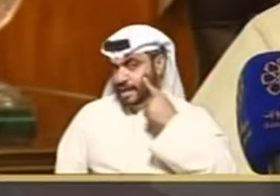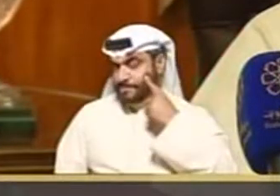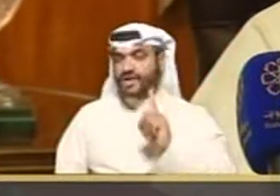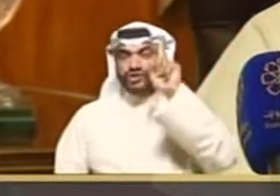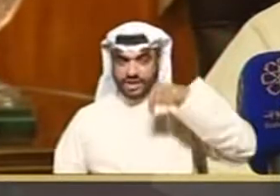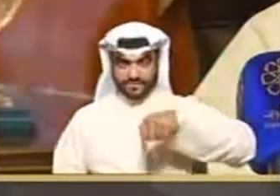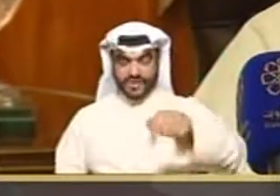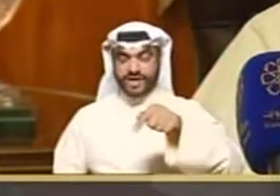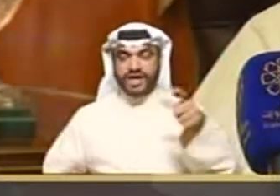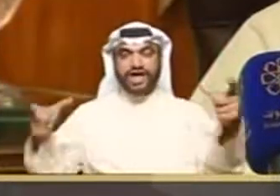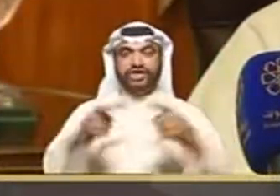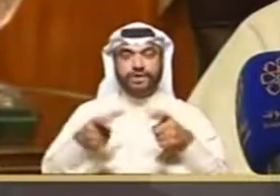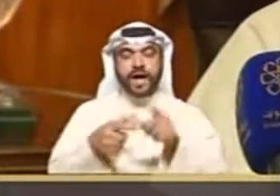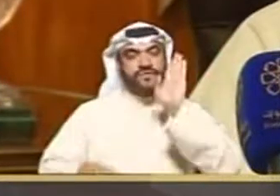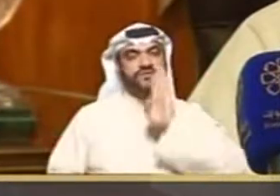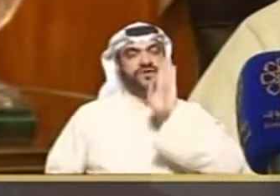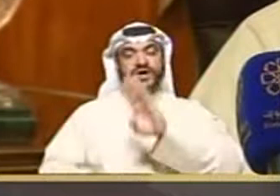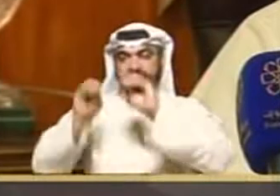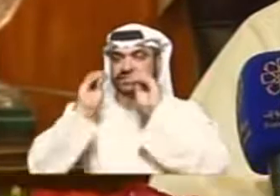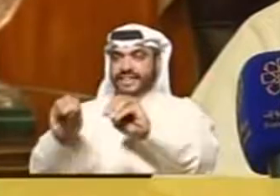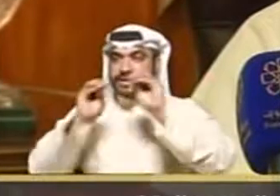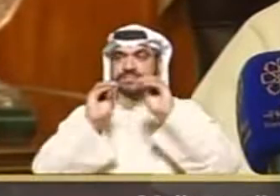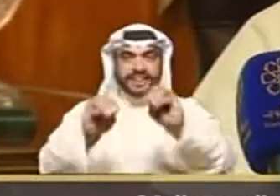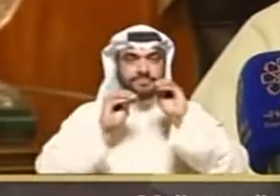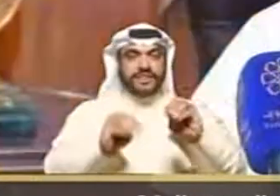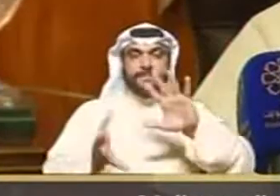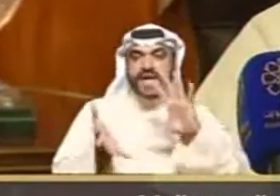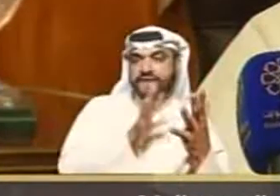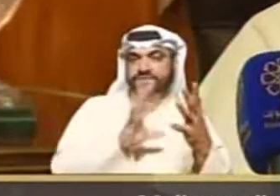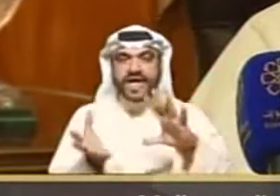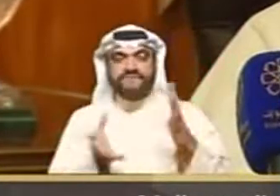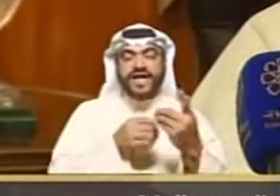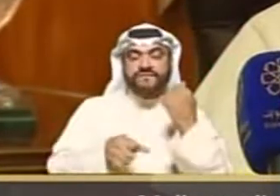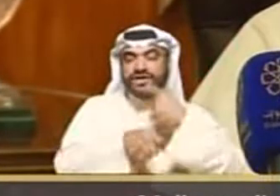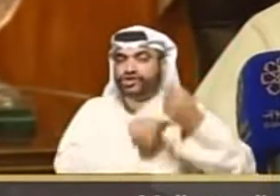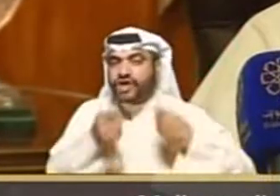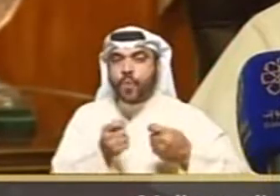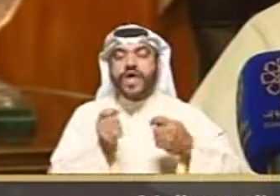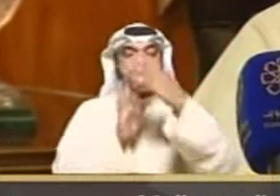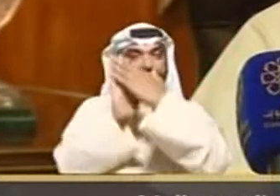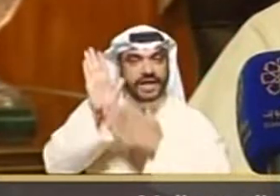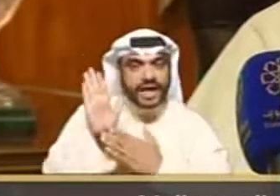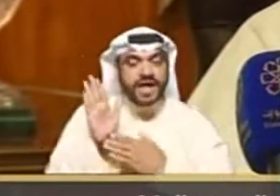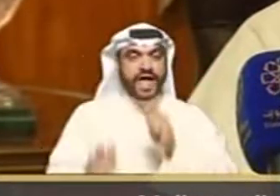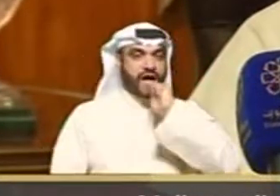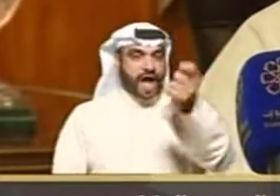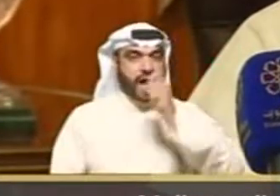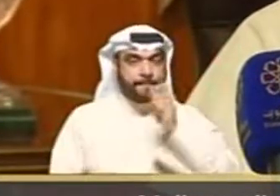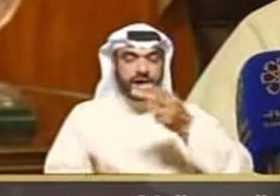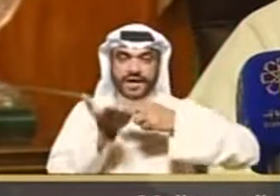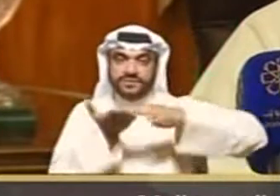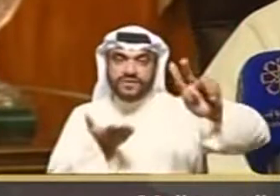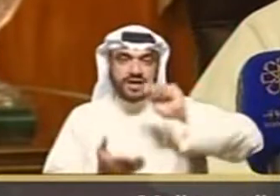هناك ورش تدريبية، كما جرت العادة أن يكون اليوم الذي يسبق اليوم الرسمي ويوم الافتتاح تكون